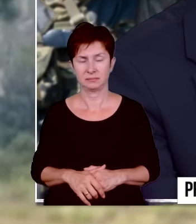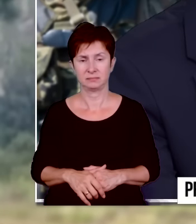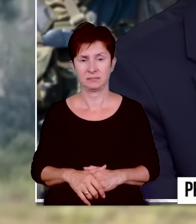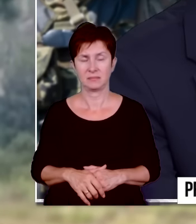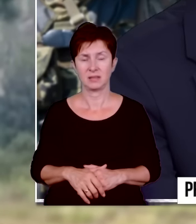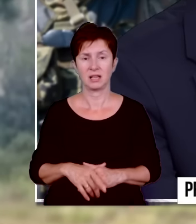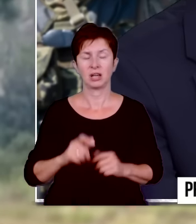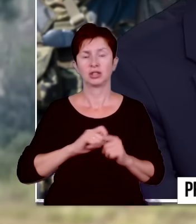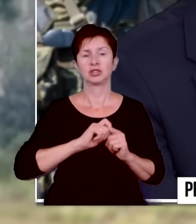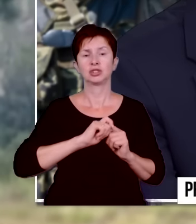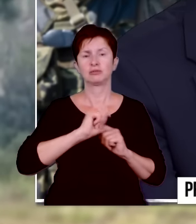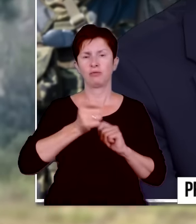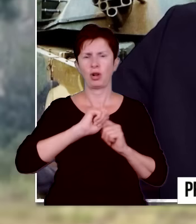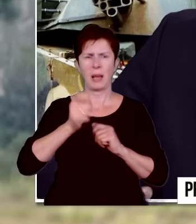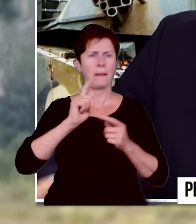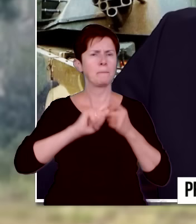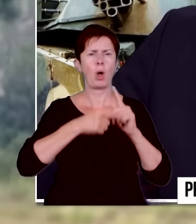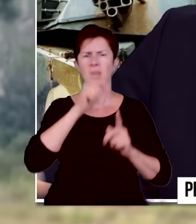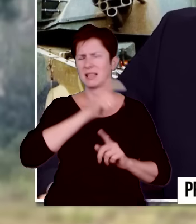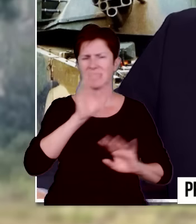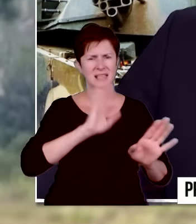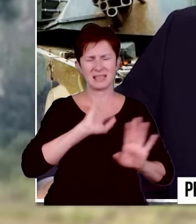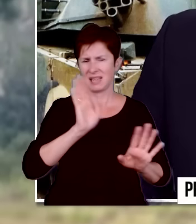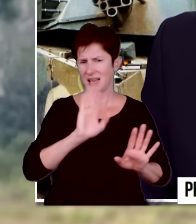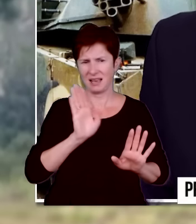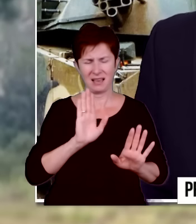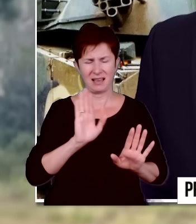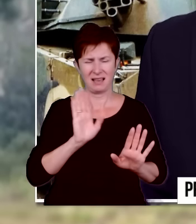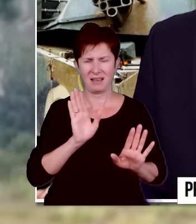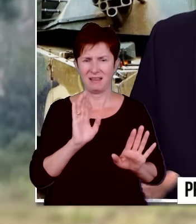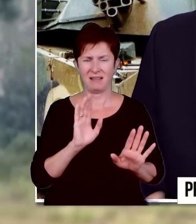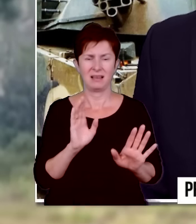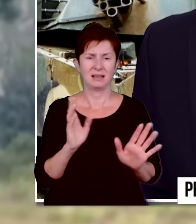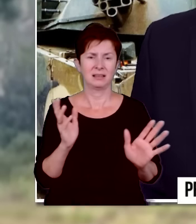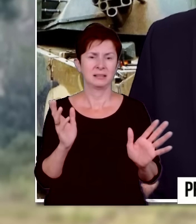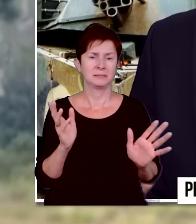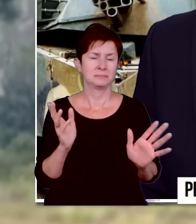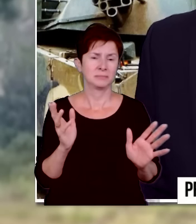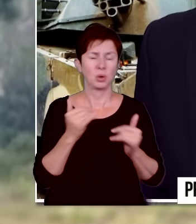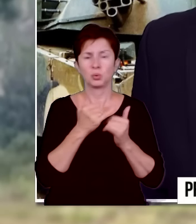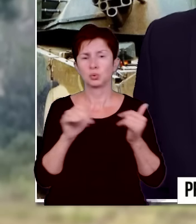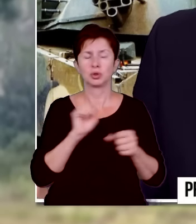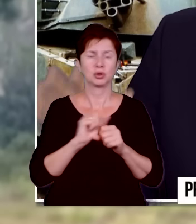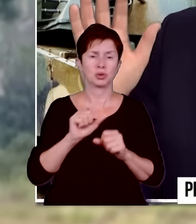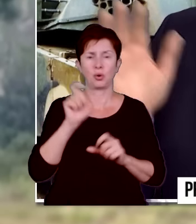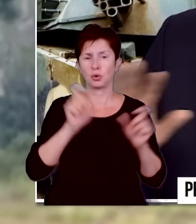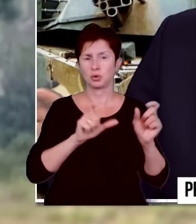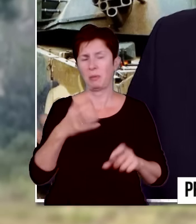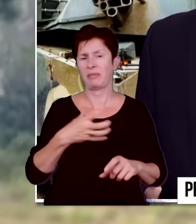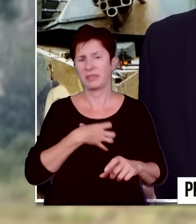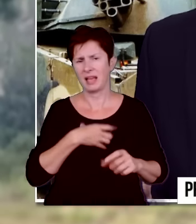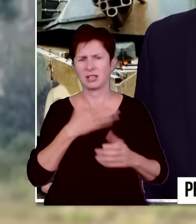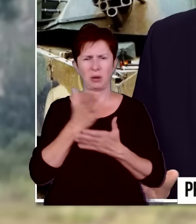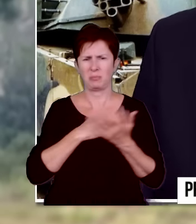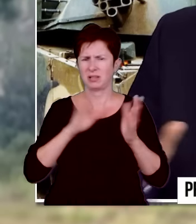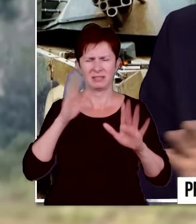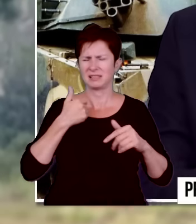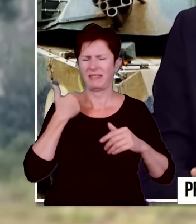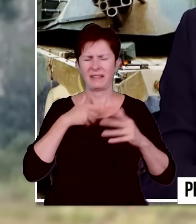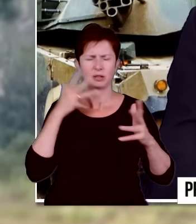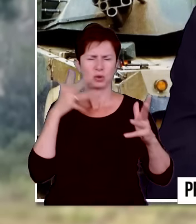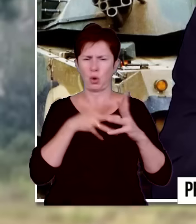ja nie mówię o zwolnieniach politycznych prawda stanowisk politycznych czy czy nawet tam różne są postacie dyrektorzy departamentu No ja już nie chcę tego oceniać prawda